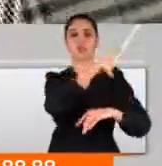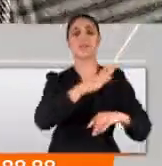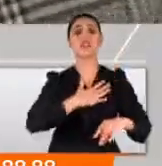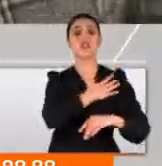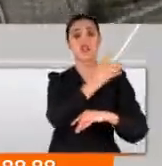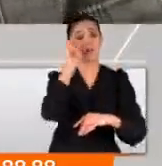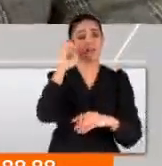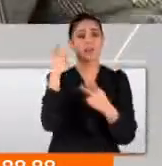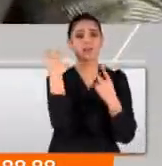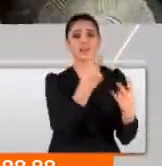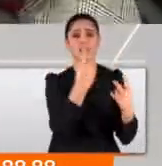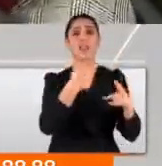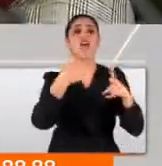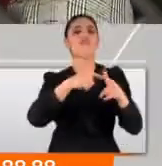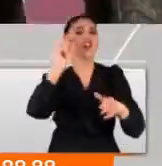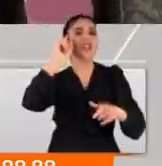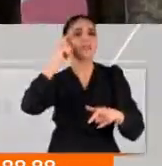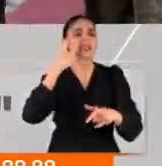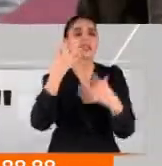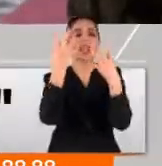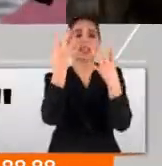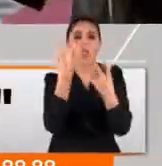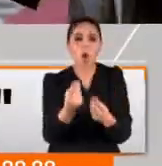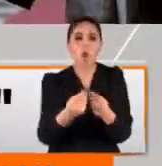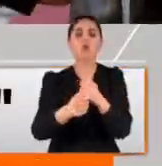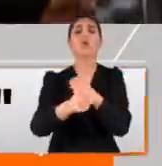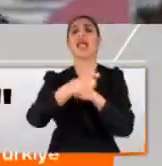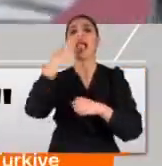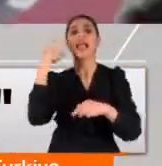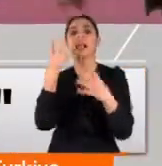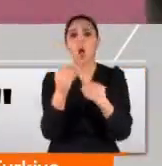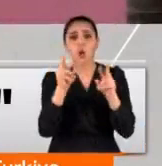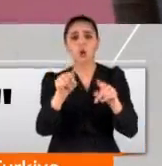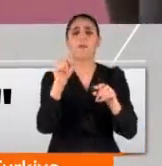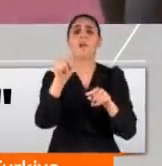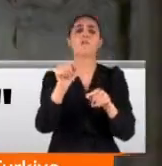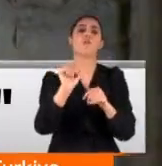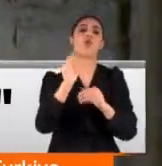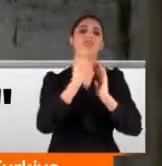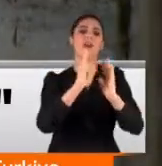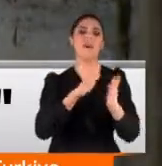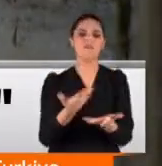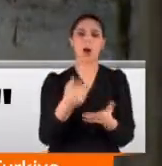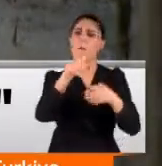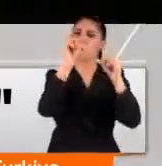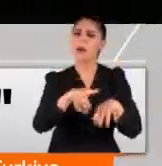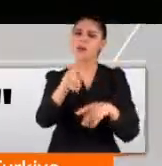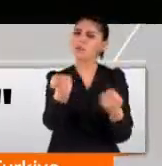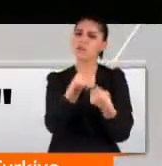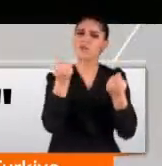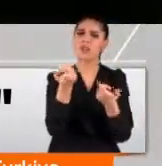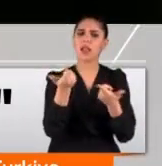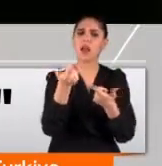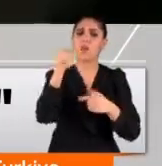zihniyetinin faşizan anlayışının geçmişte olduğu gibi Bugünde yansımasıdır Bırakın artık bu işleri ya